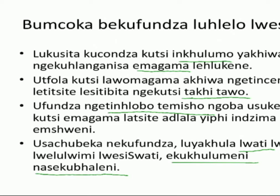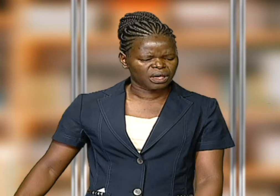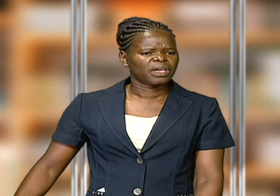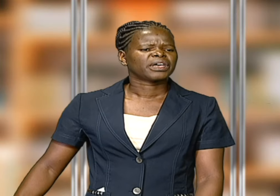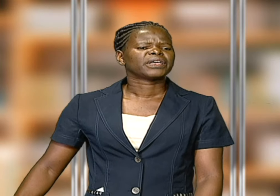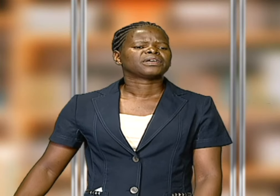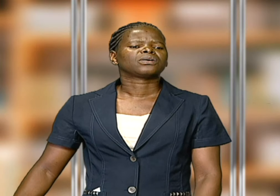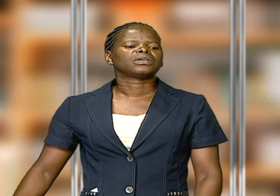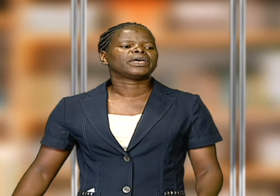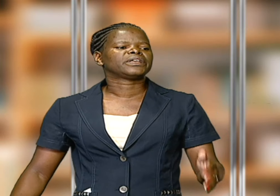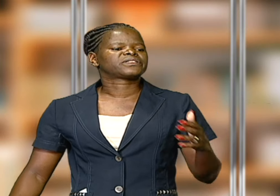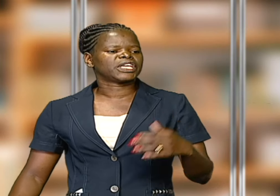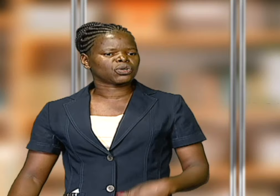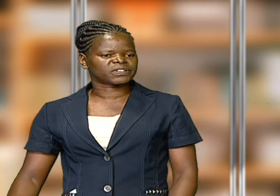sibuke